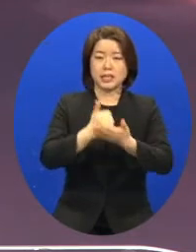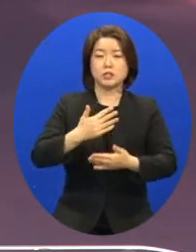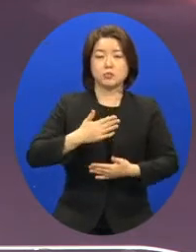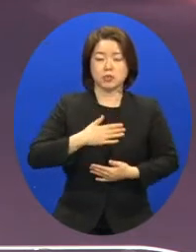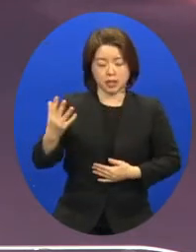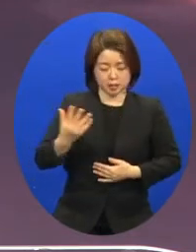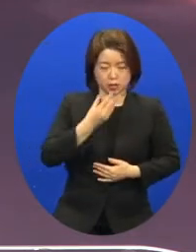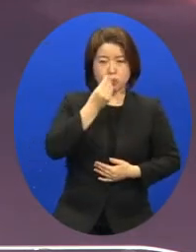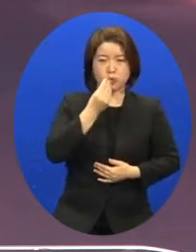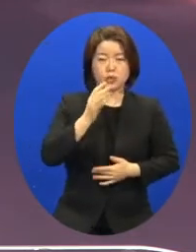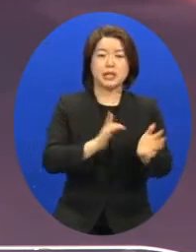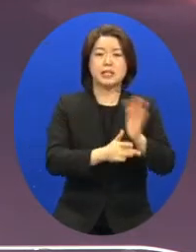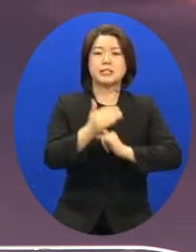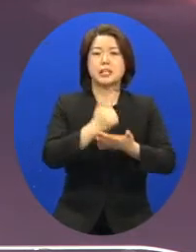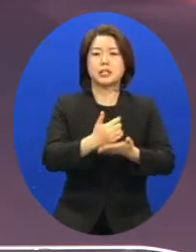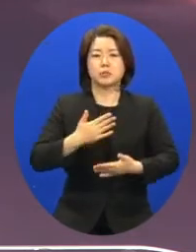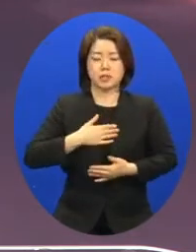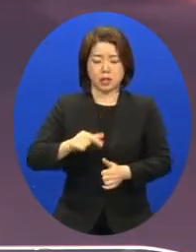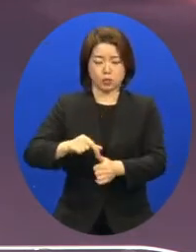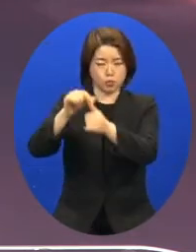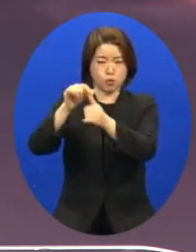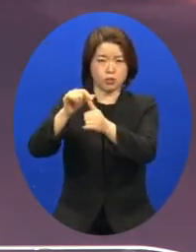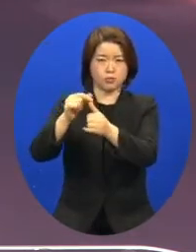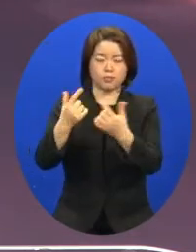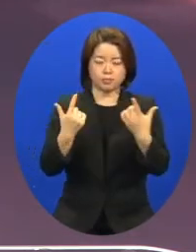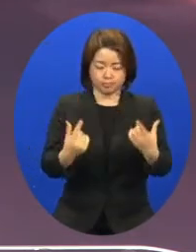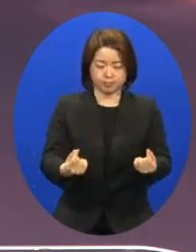거룩함이에요. 예수님이 나의 구원이세요.